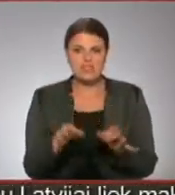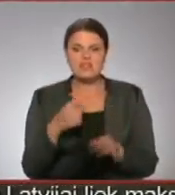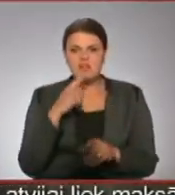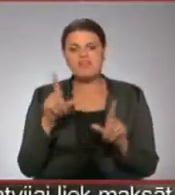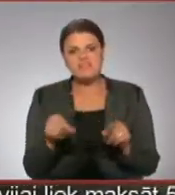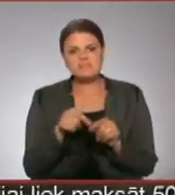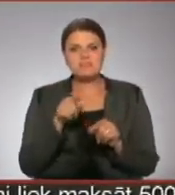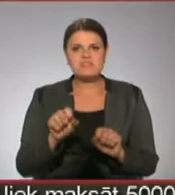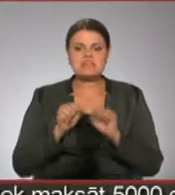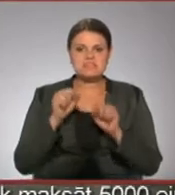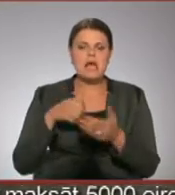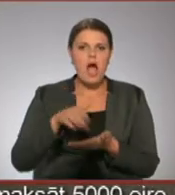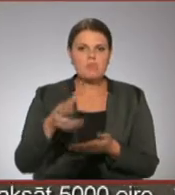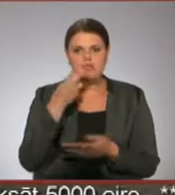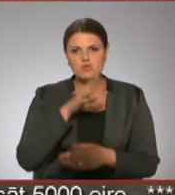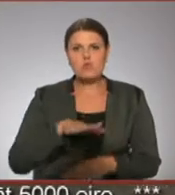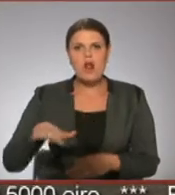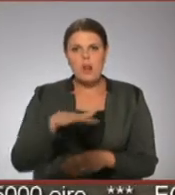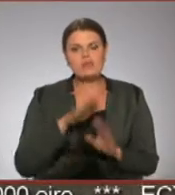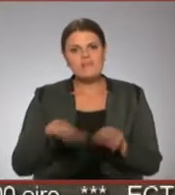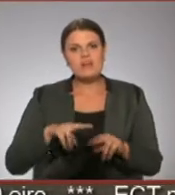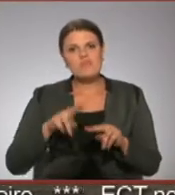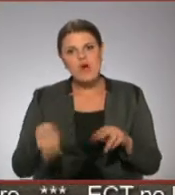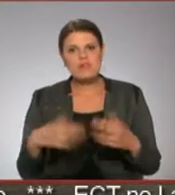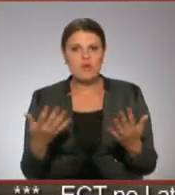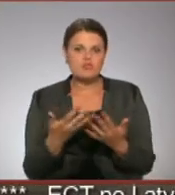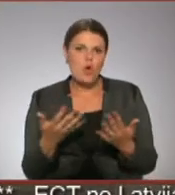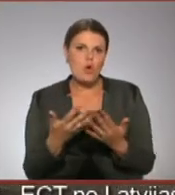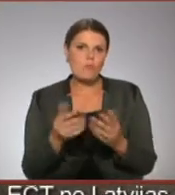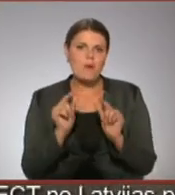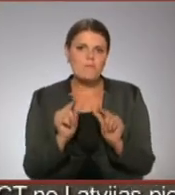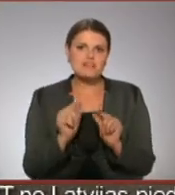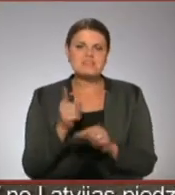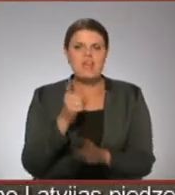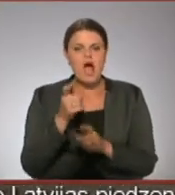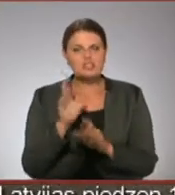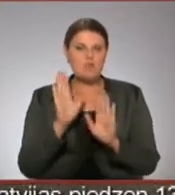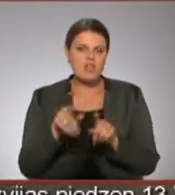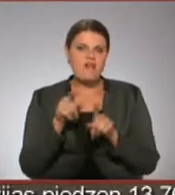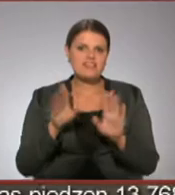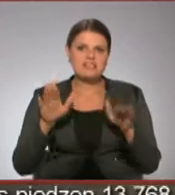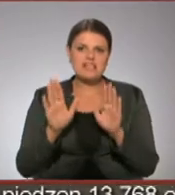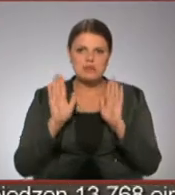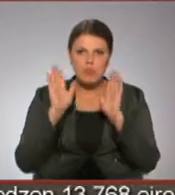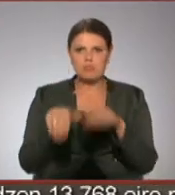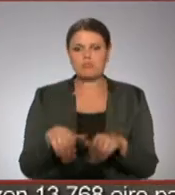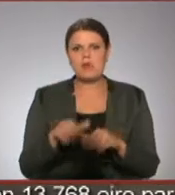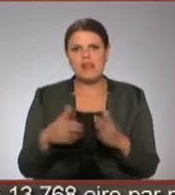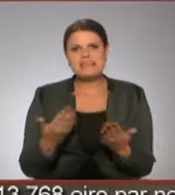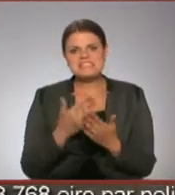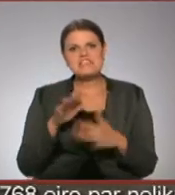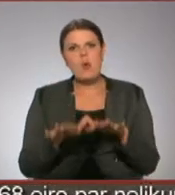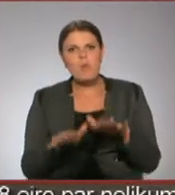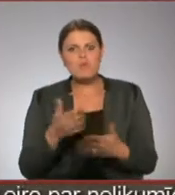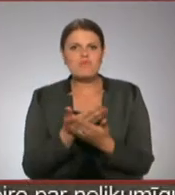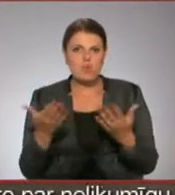vismaz atbaidīt no tiem laukiem. Varētu atļaut kaut ko mazliet atšaut, ja, lai viņas lido, es nezinu, nu, tiešām dzīvo pa purviem,